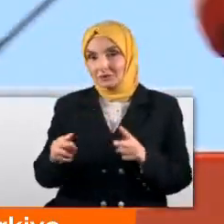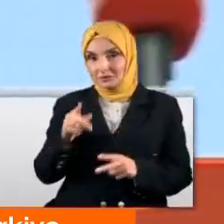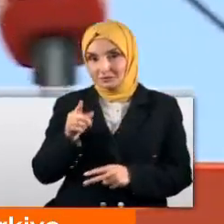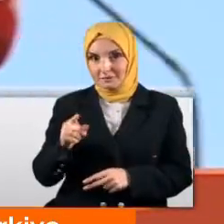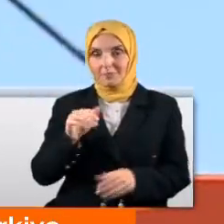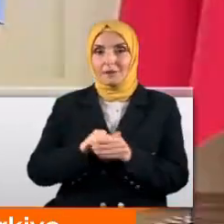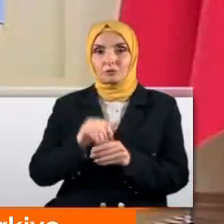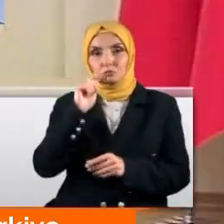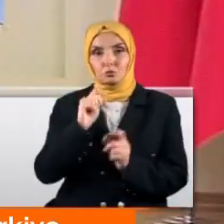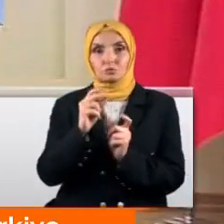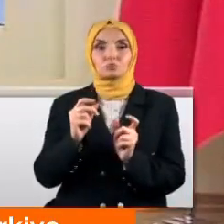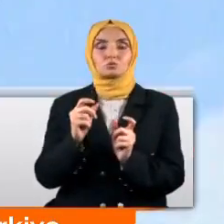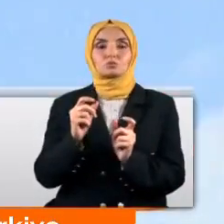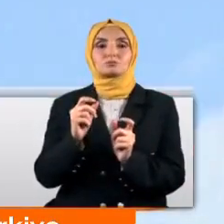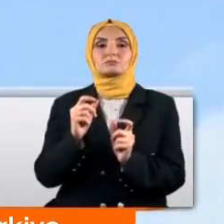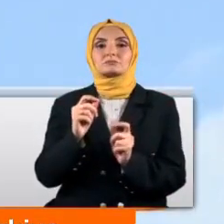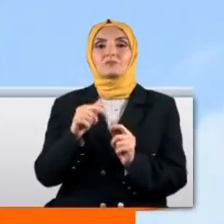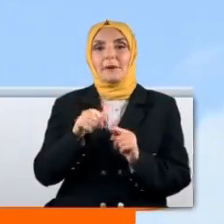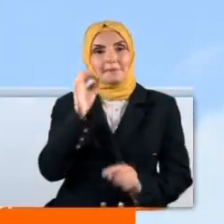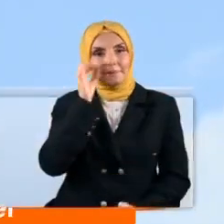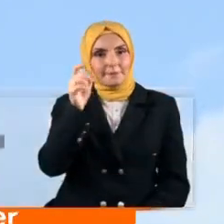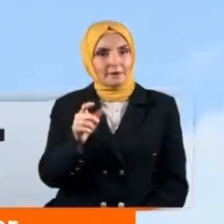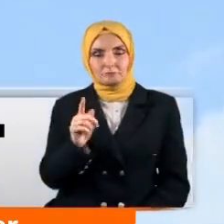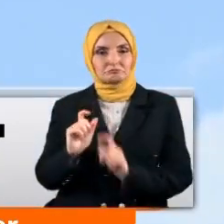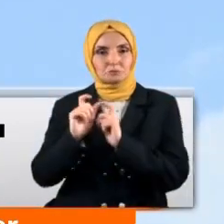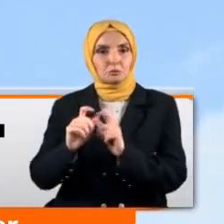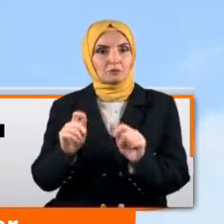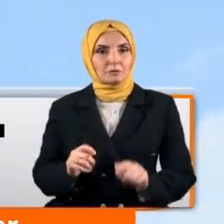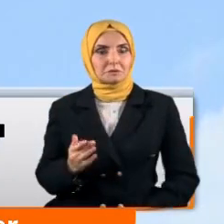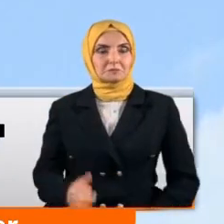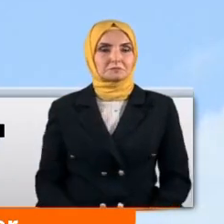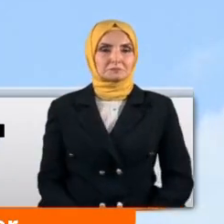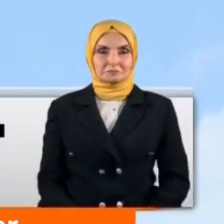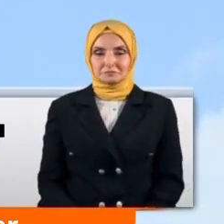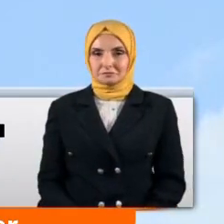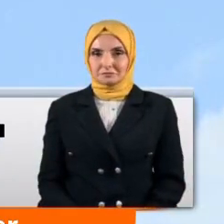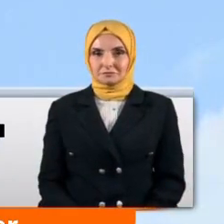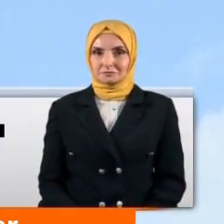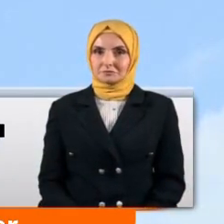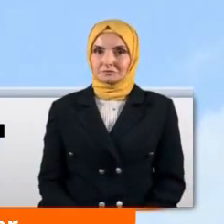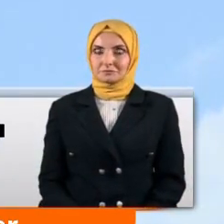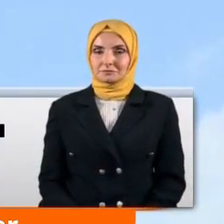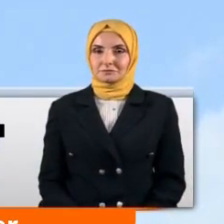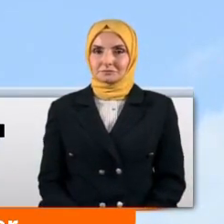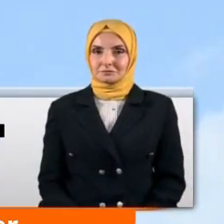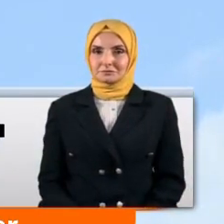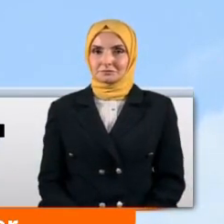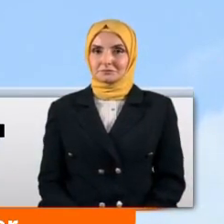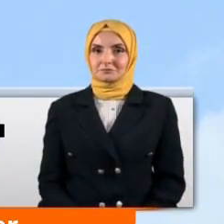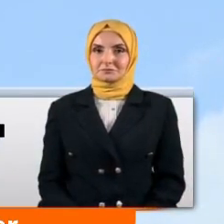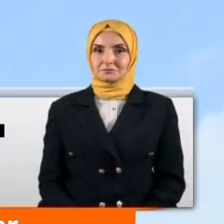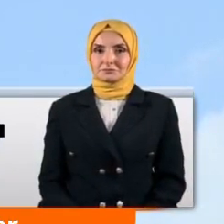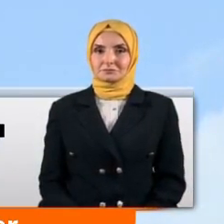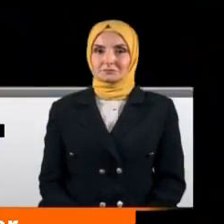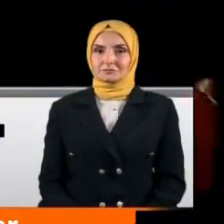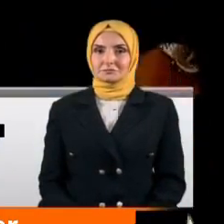sözcüsü Faik öztirage soruldu Son seçimlerde millet ittifakı çatısı altında bir araya gelen partilerin arasında bir tartışmayı